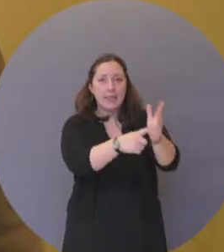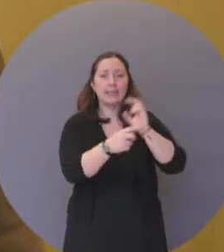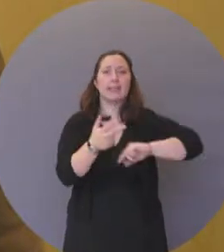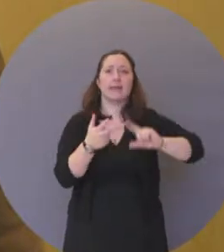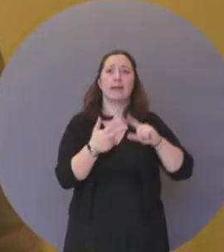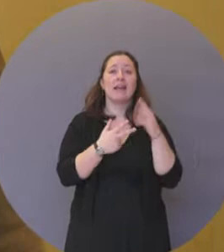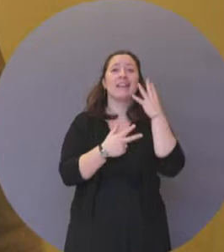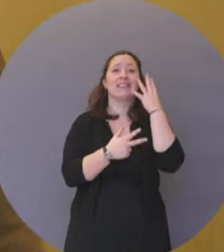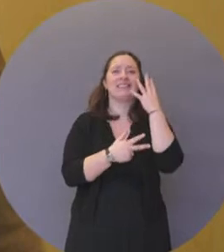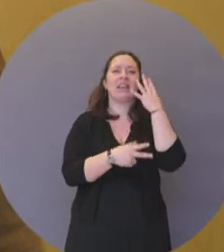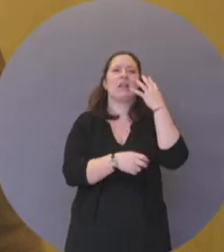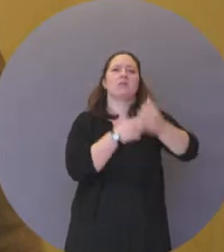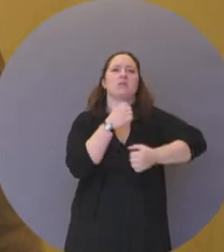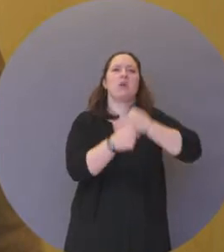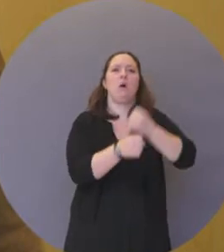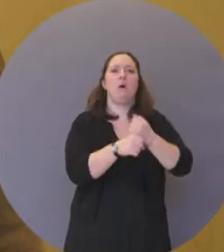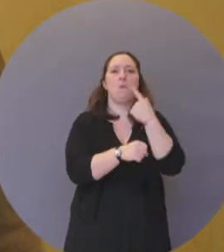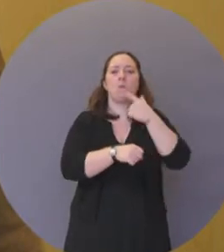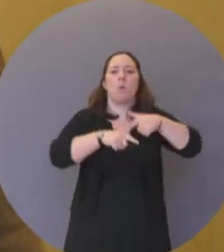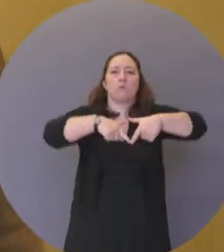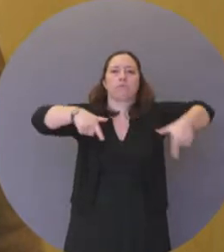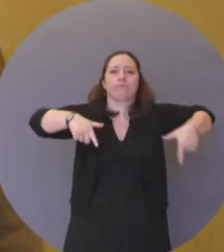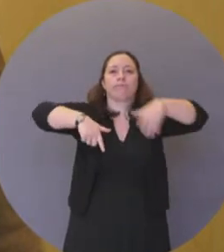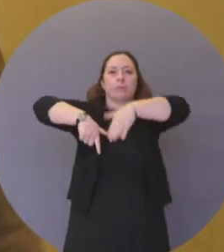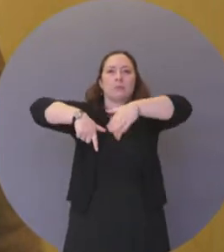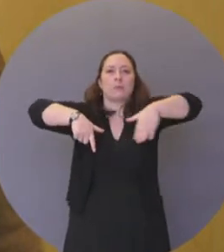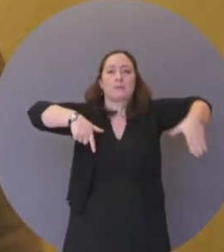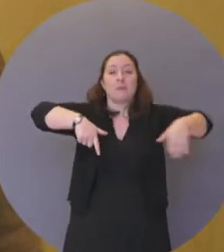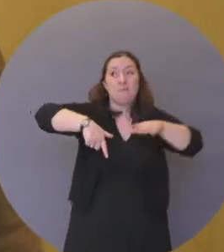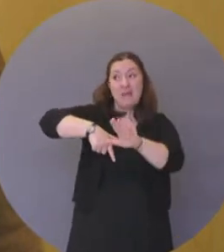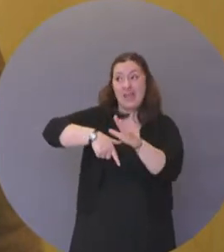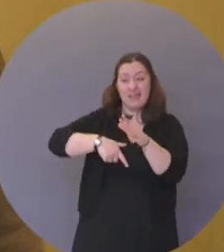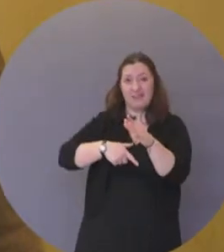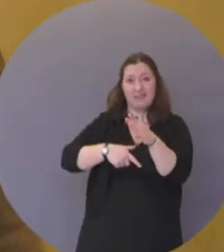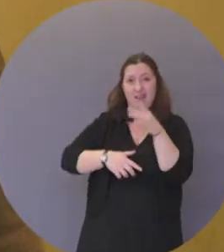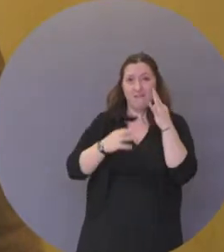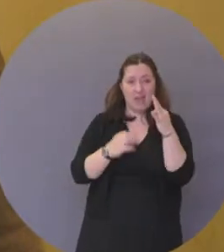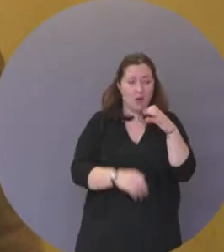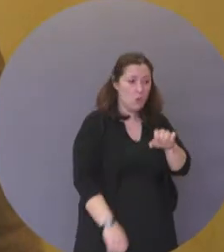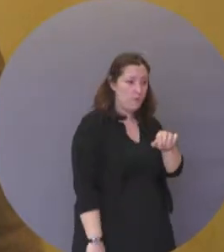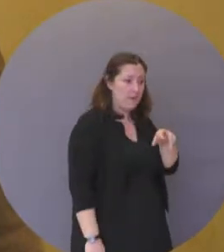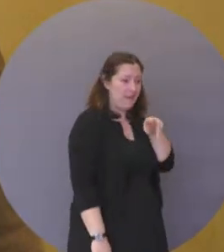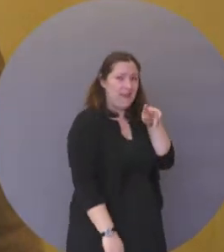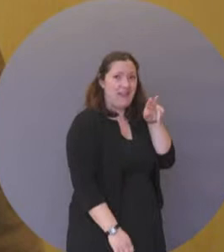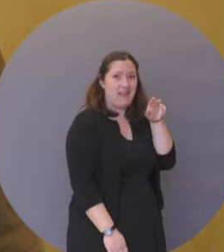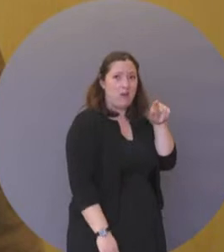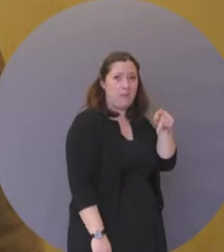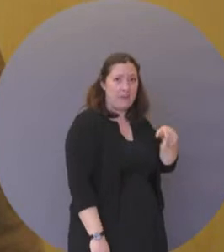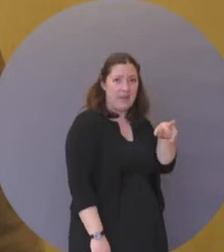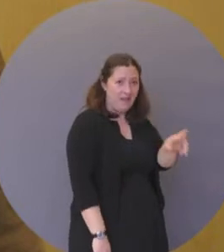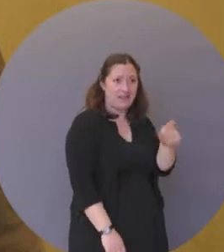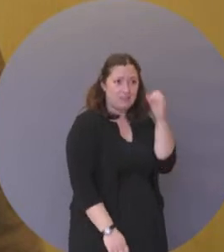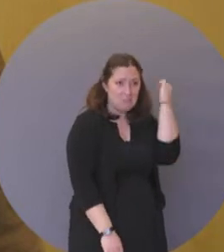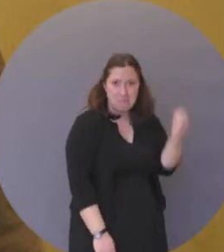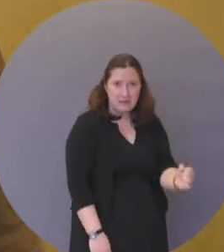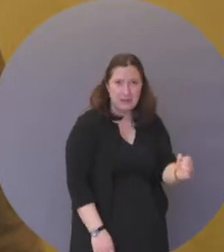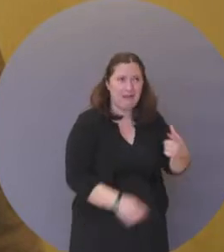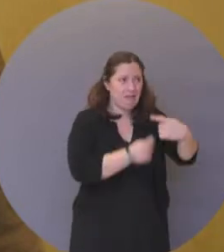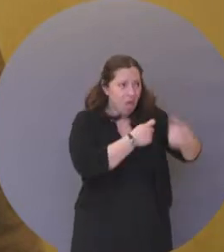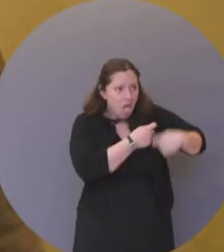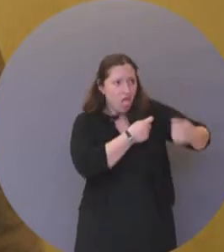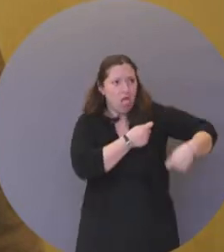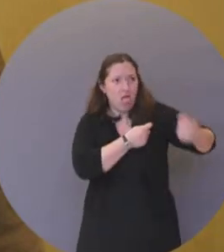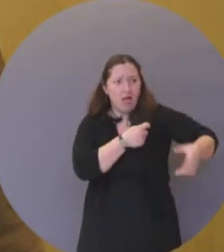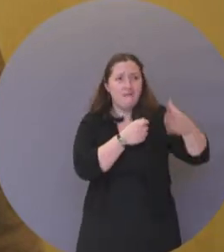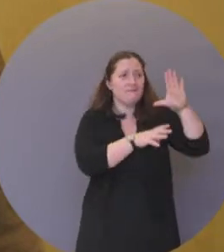photovoltaïque mais les télés sont encore plus longs pour les oppères vous voyez ce que je veux dire or lui urgence qui est devant nous elle a tout de suite